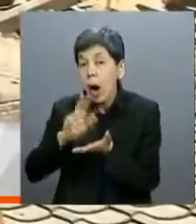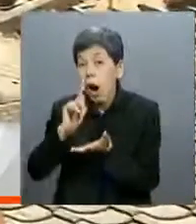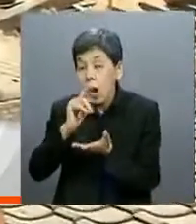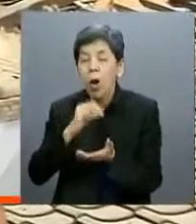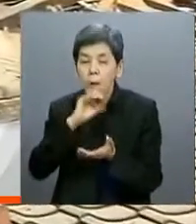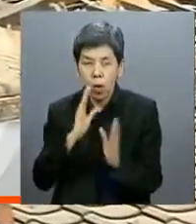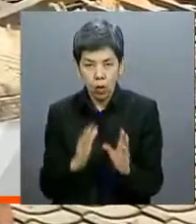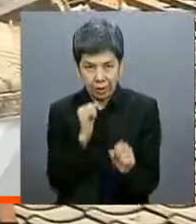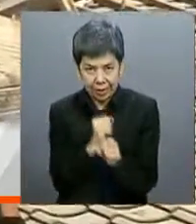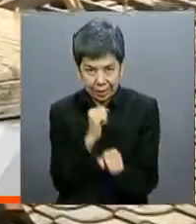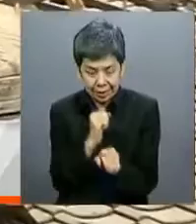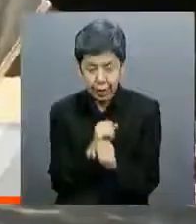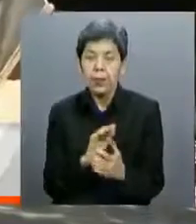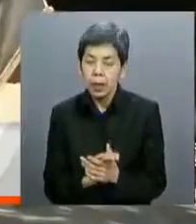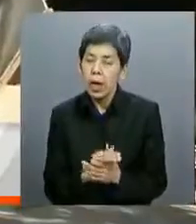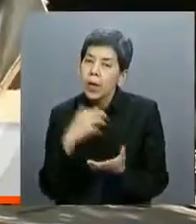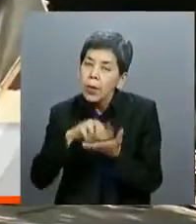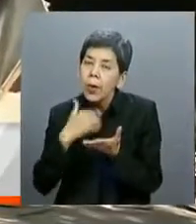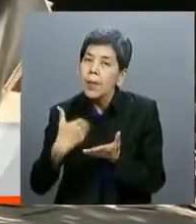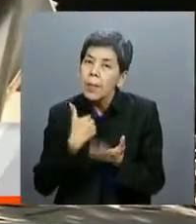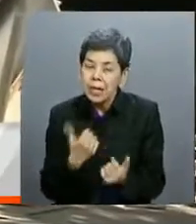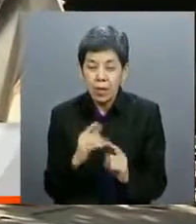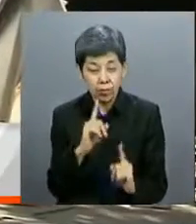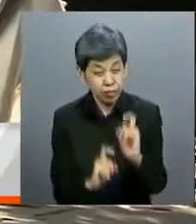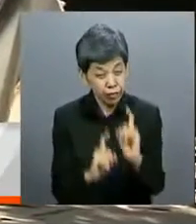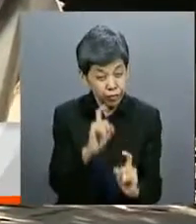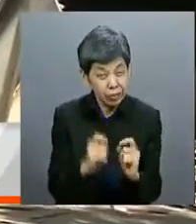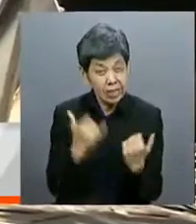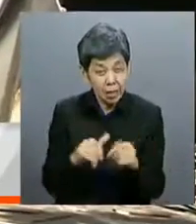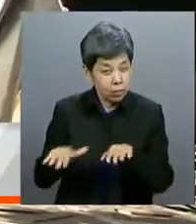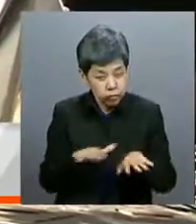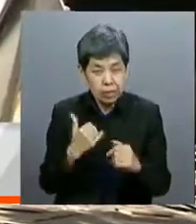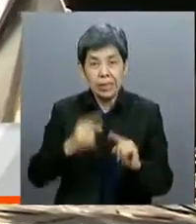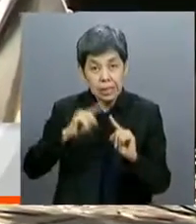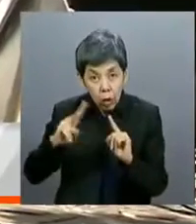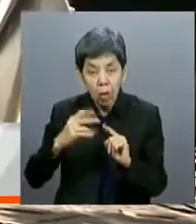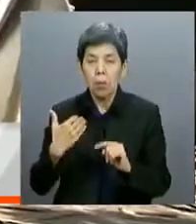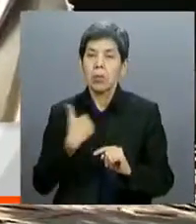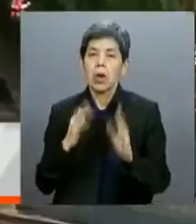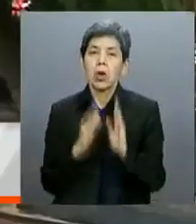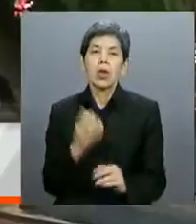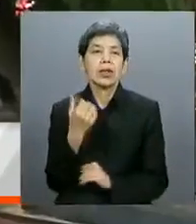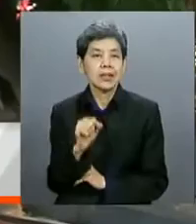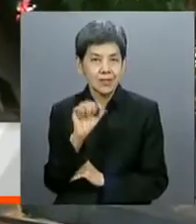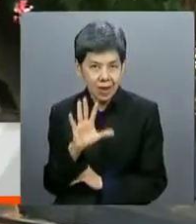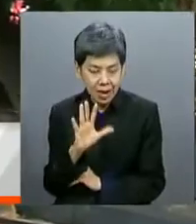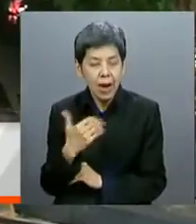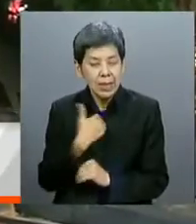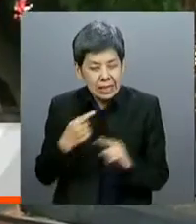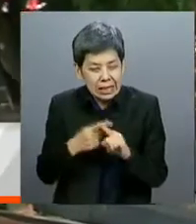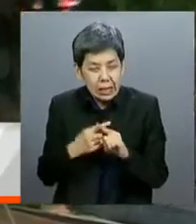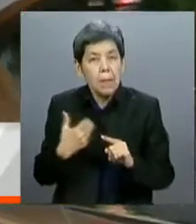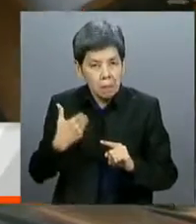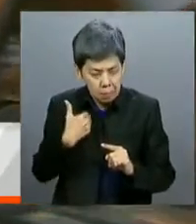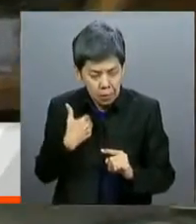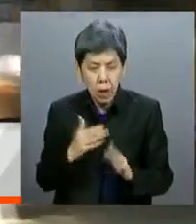อ้างเจ้าหน้าที่ที่จังหวัดคุมาโมโตะว่าผู้เสียชีวิตจากเหตุแผ่นดินไหวครั้งที่ 2มีอย่างน้อย 15คนและมีผู้ได้รับบาด